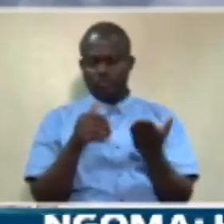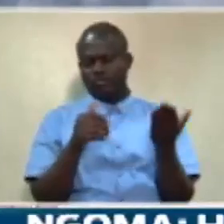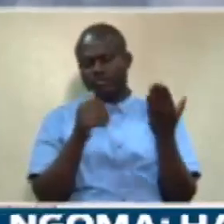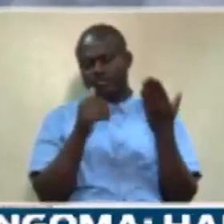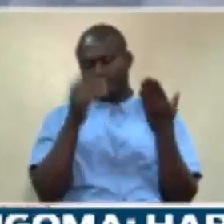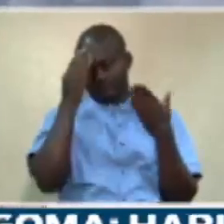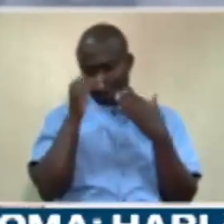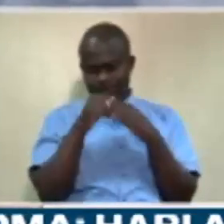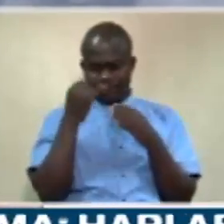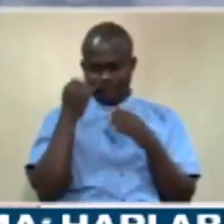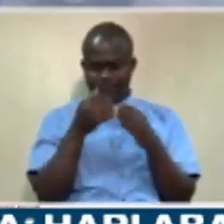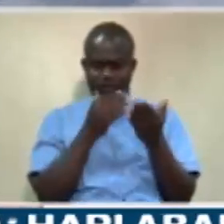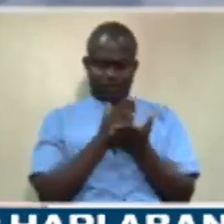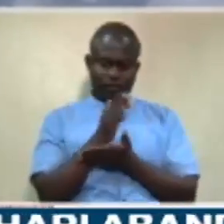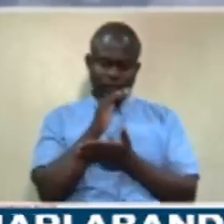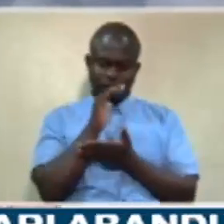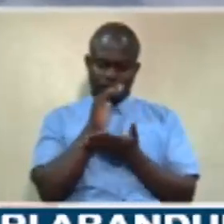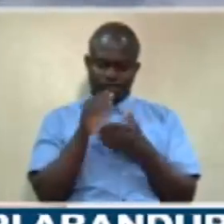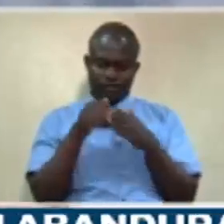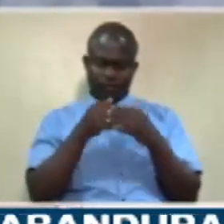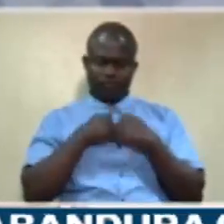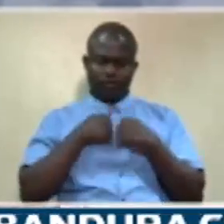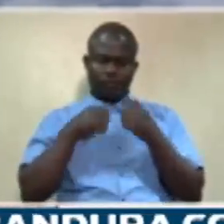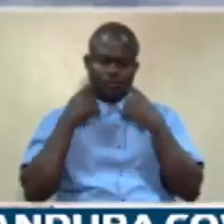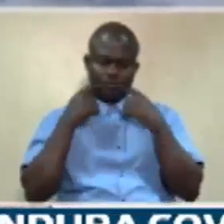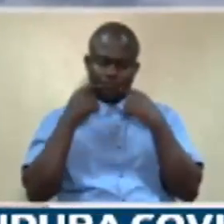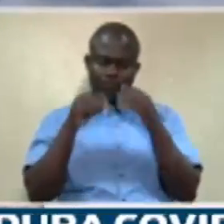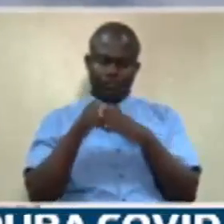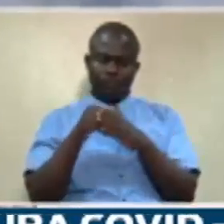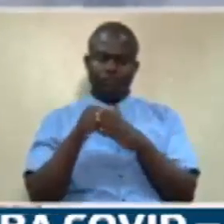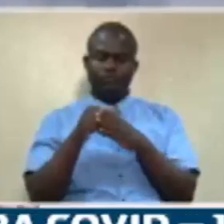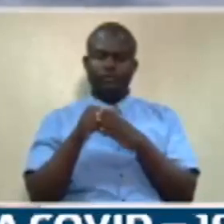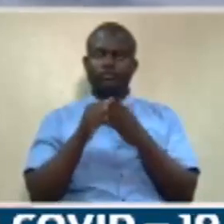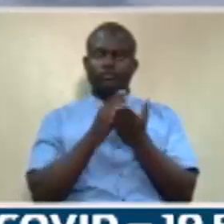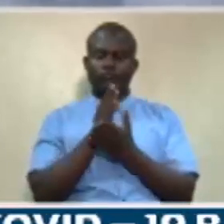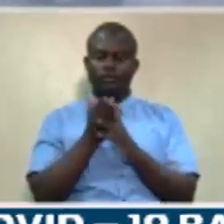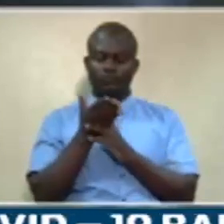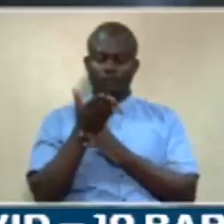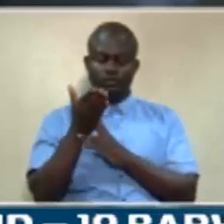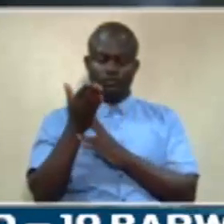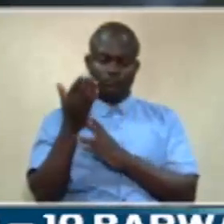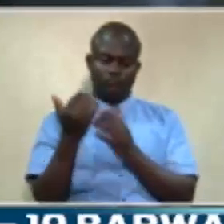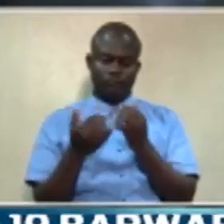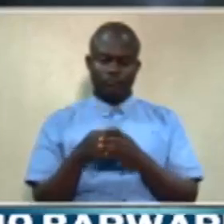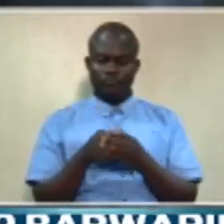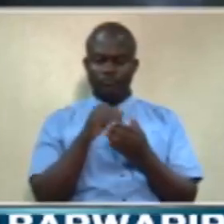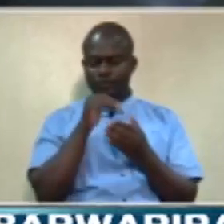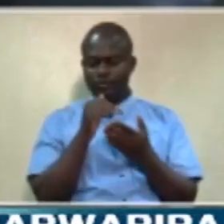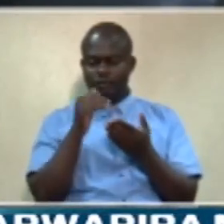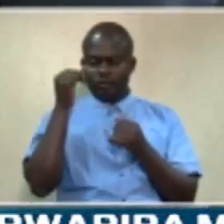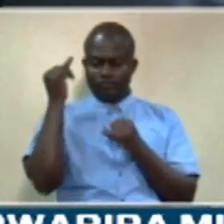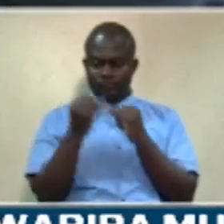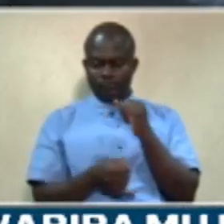iyo ukuri guhari ntabwo uri guca. Abanyarwanda bavuga ngo baca umugani ngo ukuri guca mu ziko ntigushye. Nkaba